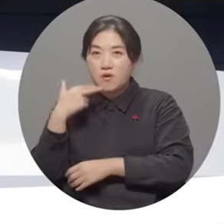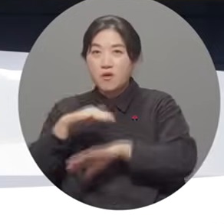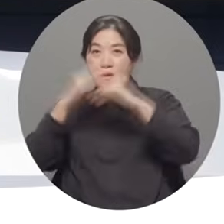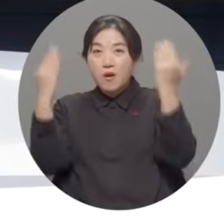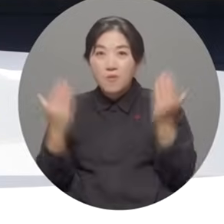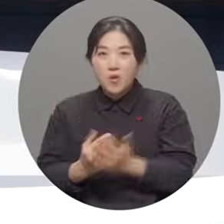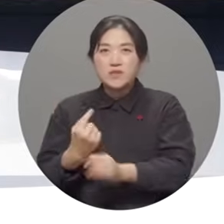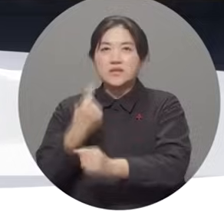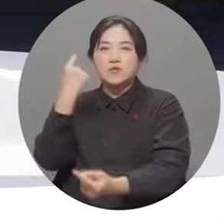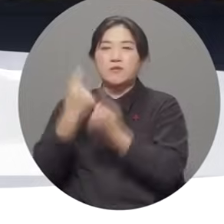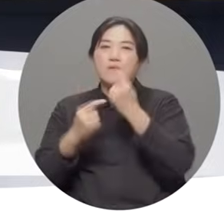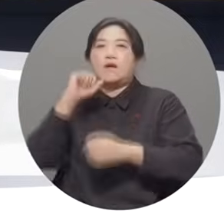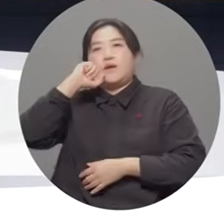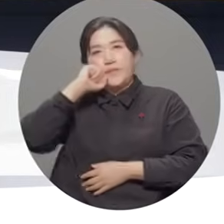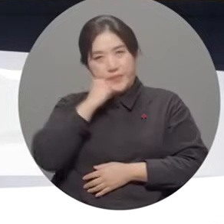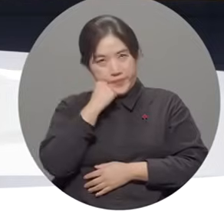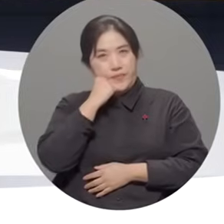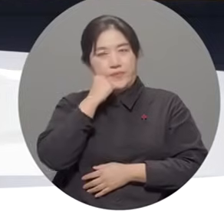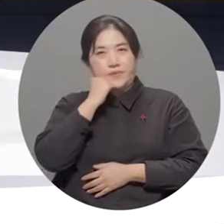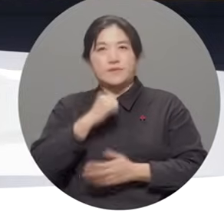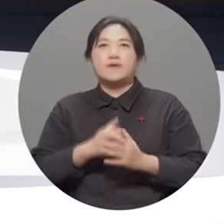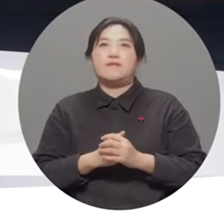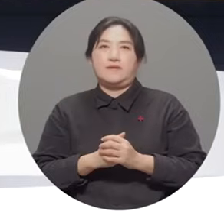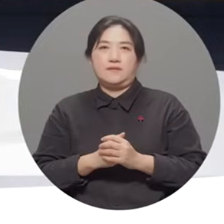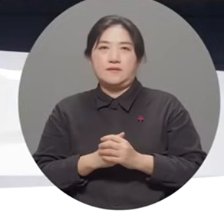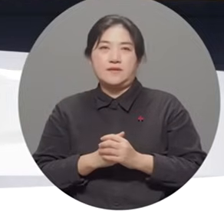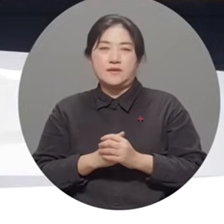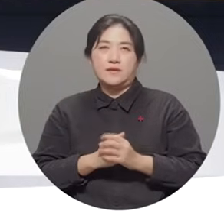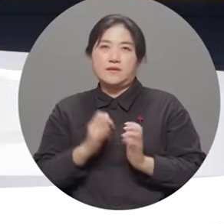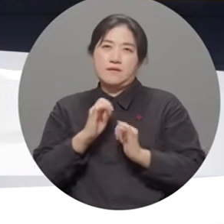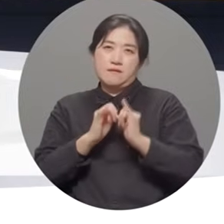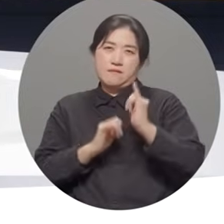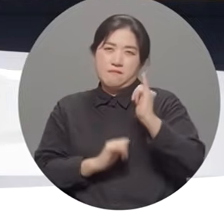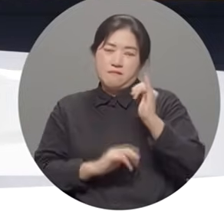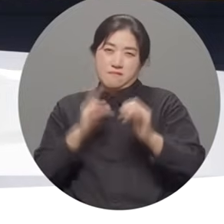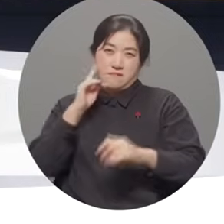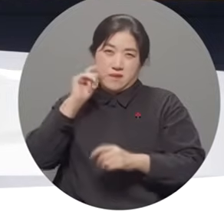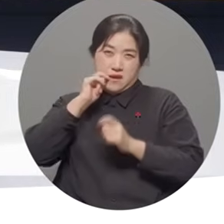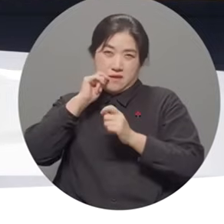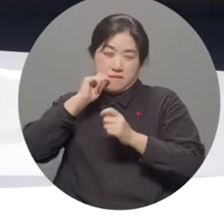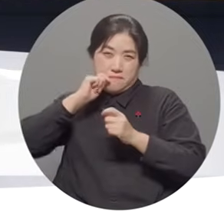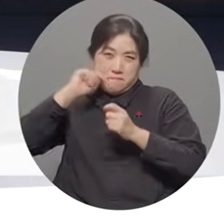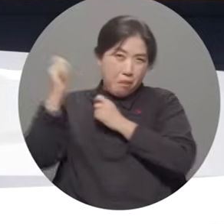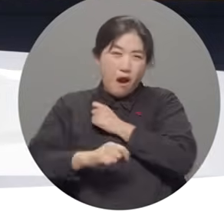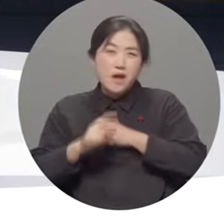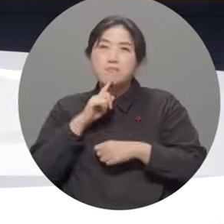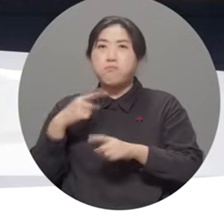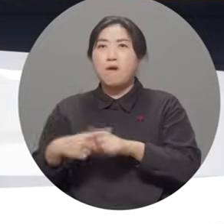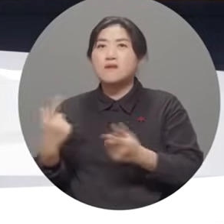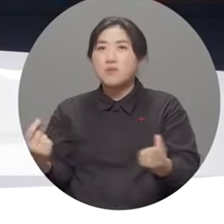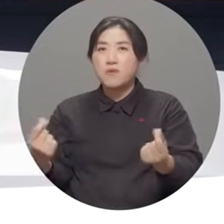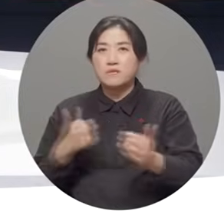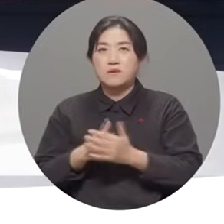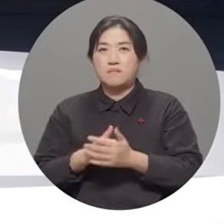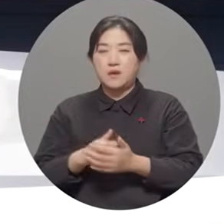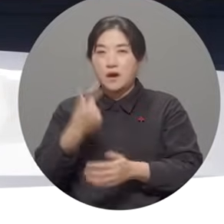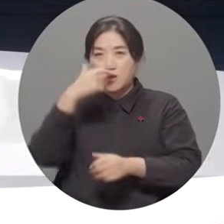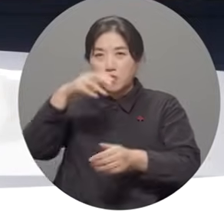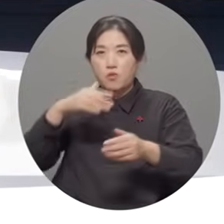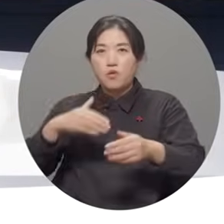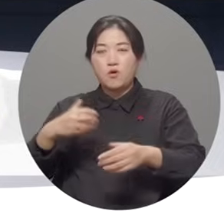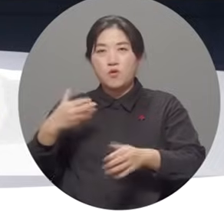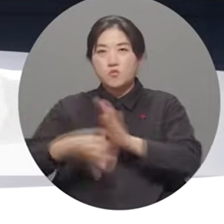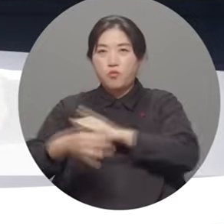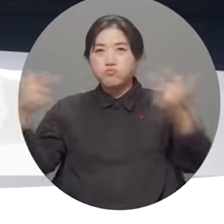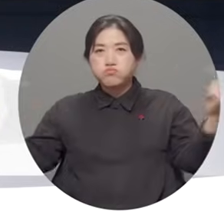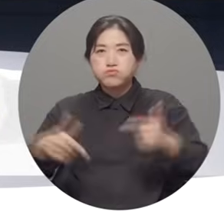모두 지난해보다 어려웠던 것으로 나타났는데요. 역대급으로 어려웠다는 평가마저 나오면서 사교육 부담을 줄이겠다는